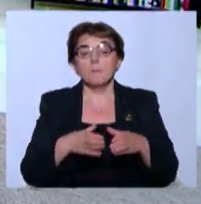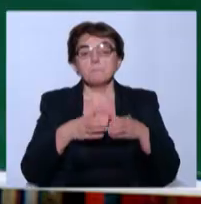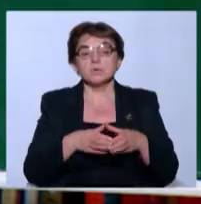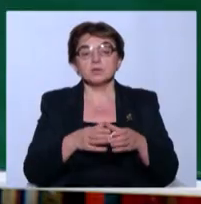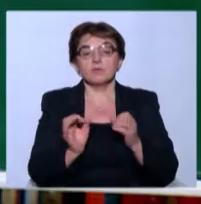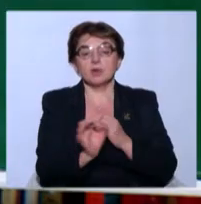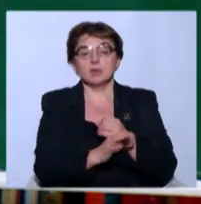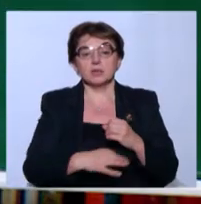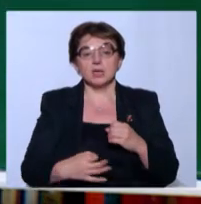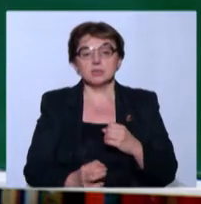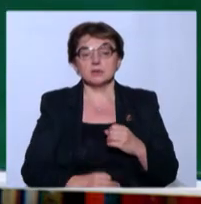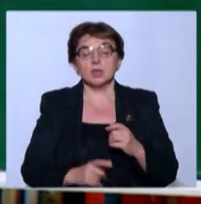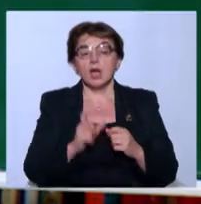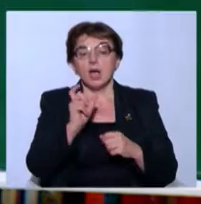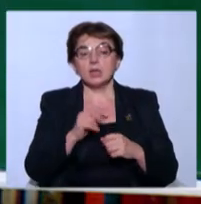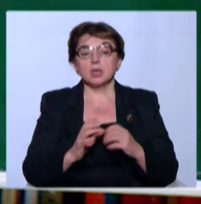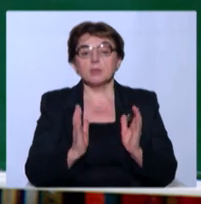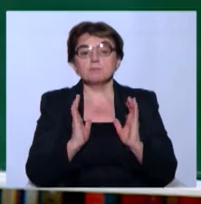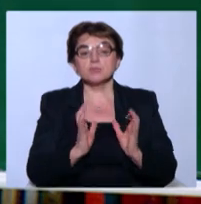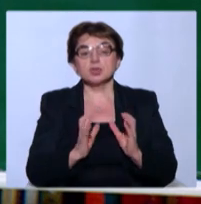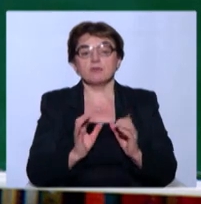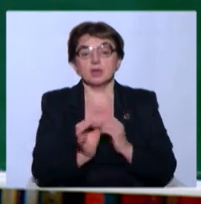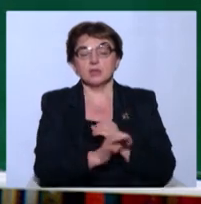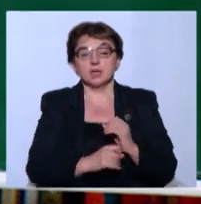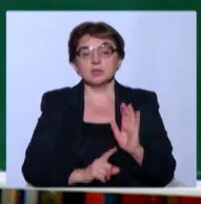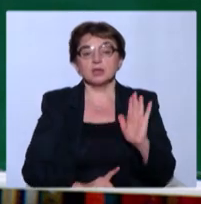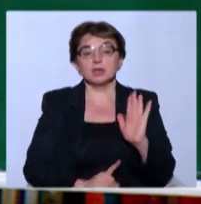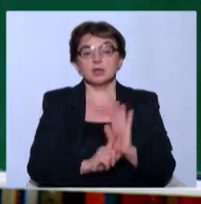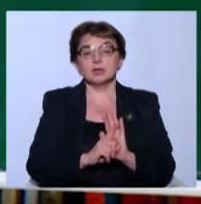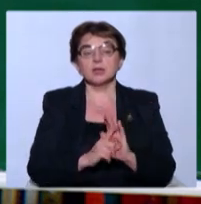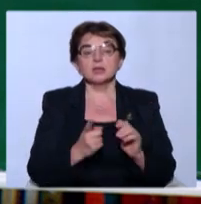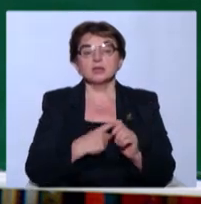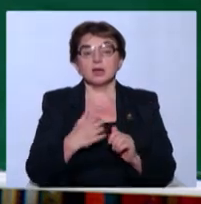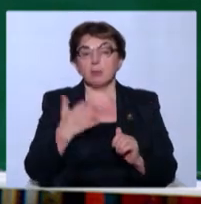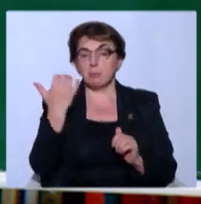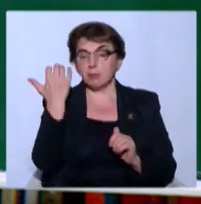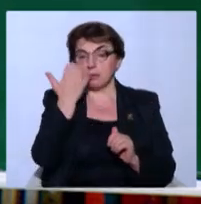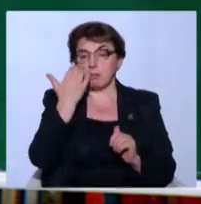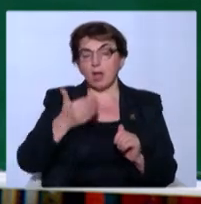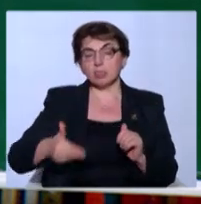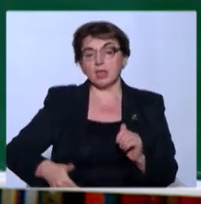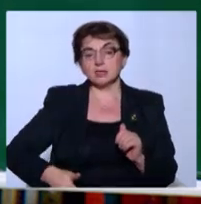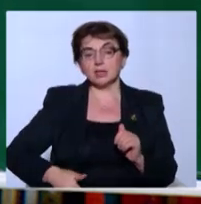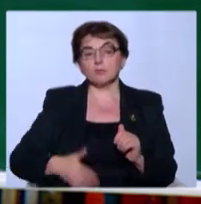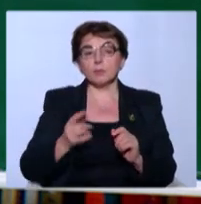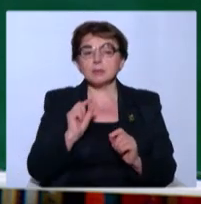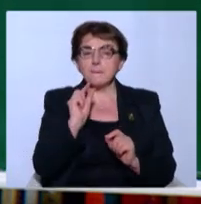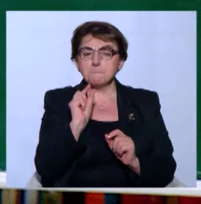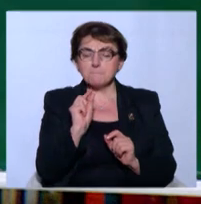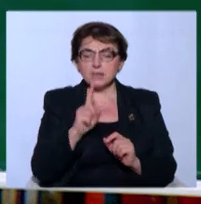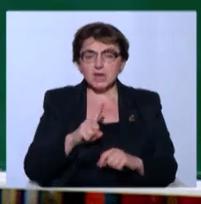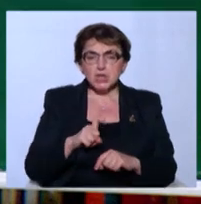ნაწლავში. ადამიანის მსხვილი ნაწლავის დასაწყის ქვია ბრმა ნაწლავი, რომელსაც აქვს პატარა